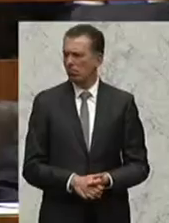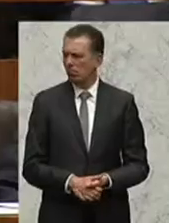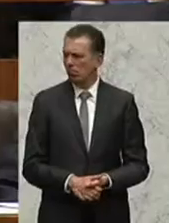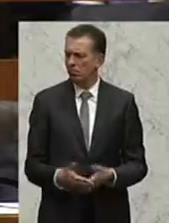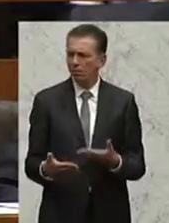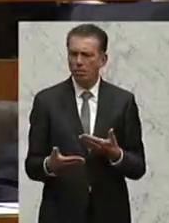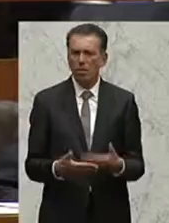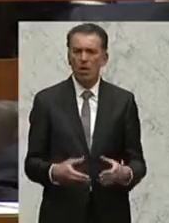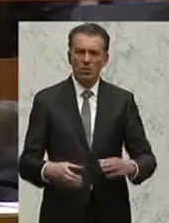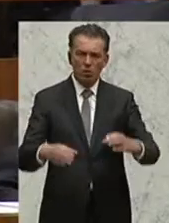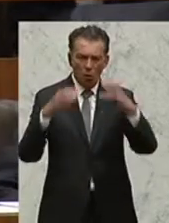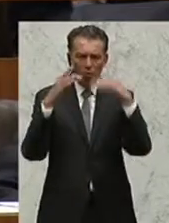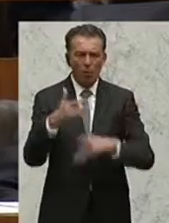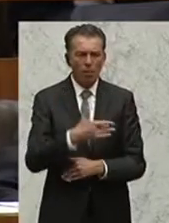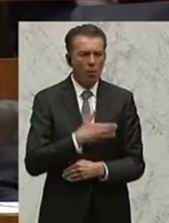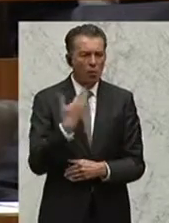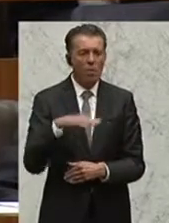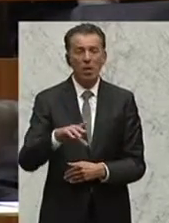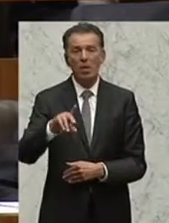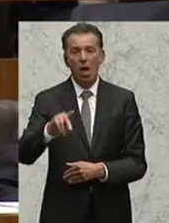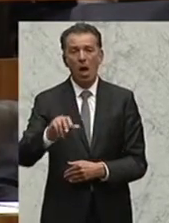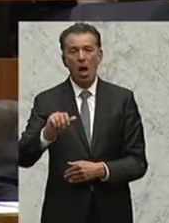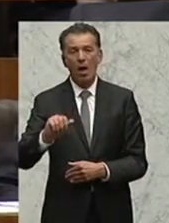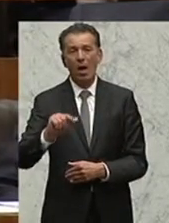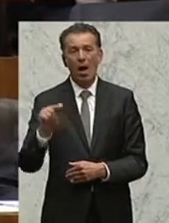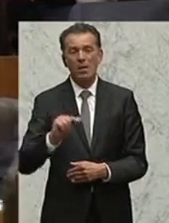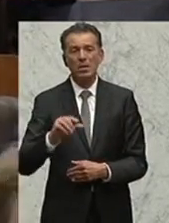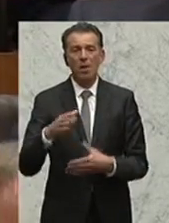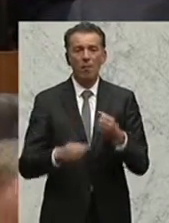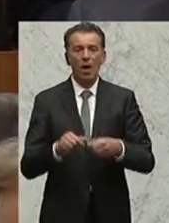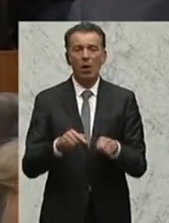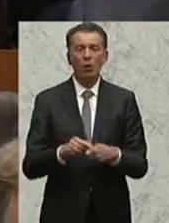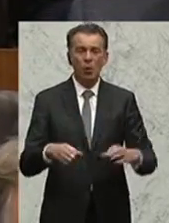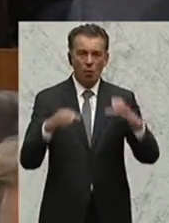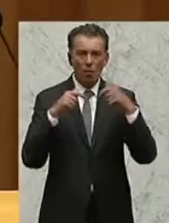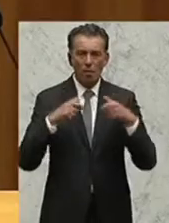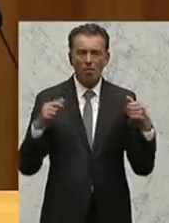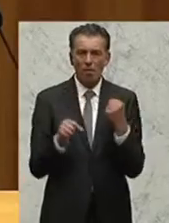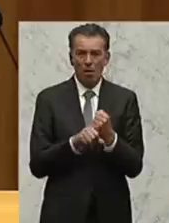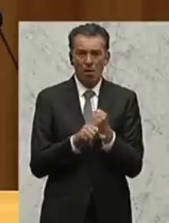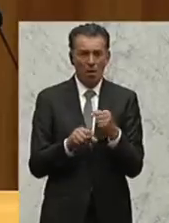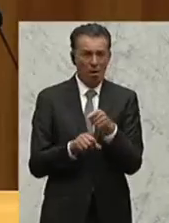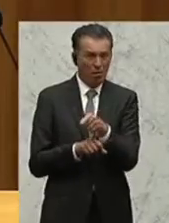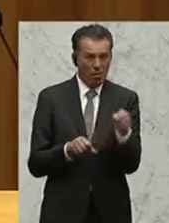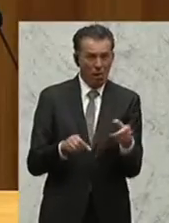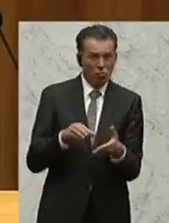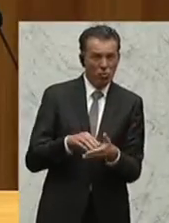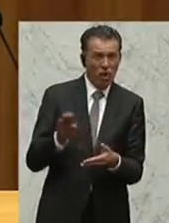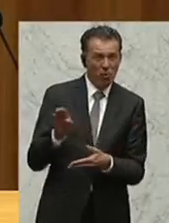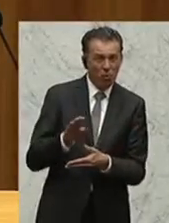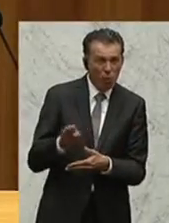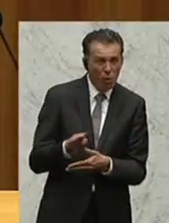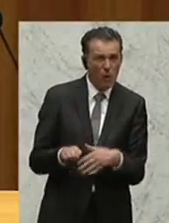Das, was von ÖVP-Bürgermeister Katzenmeier und seinen ÖVP-Funktionären gemacht wurde, schadet nicht nur dem Ansehen der Stadt